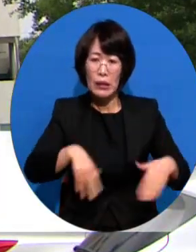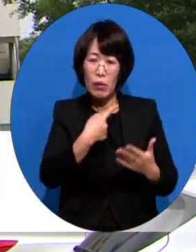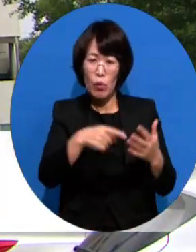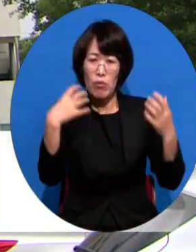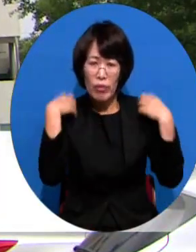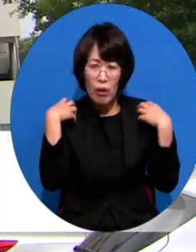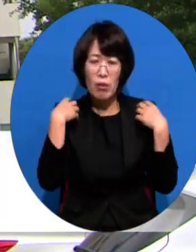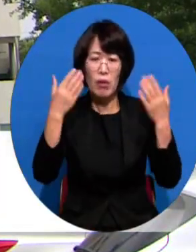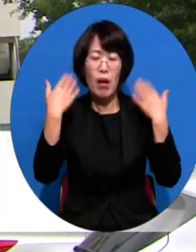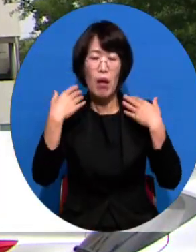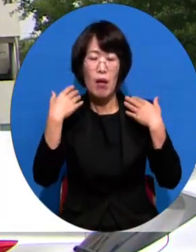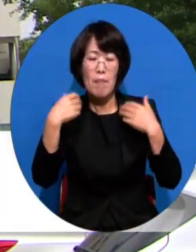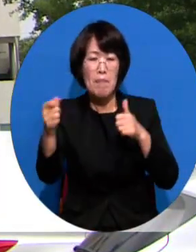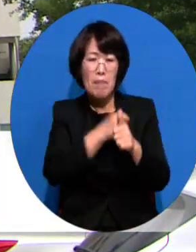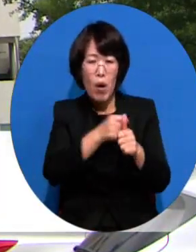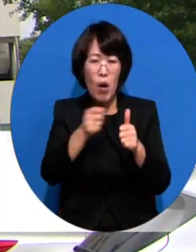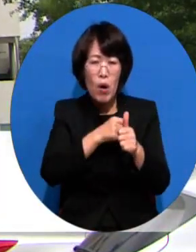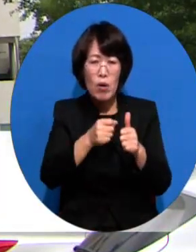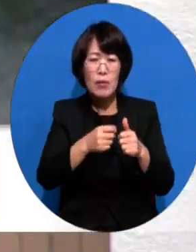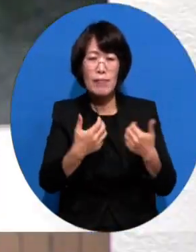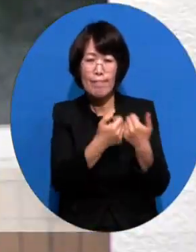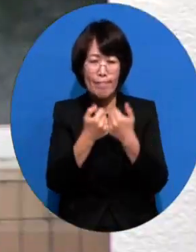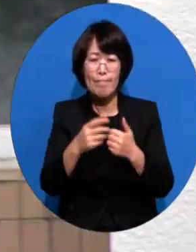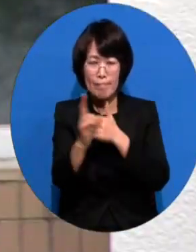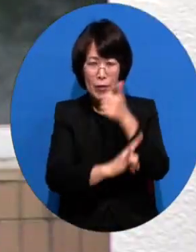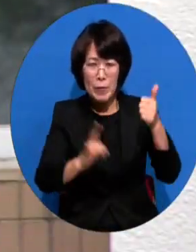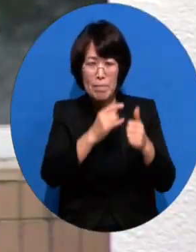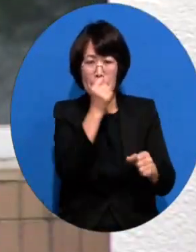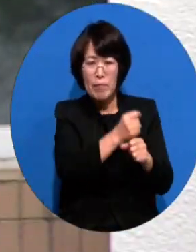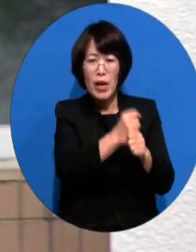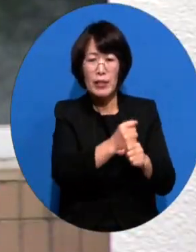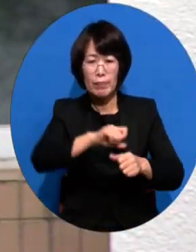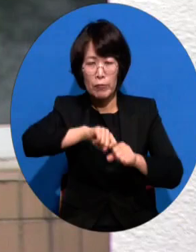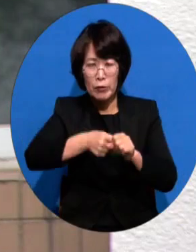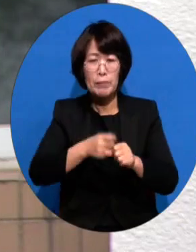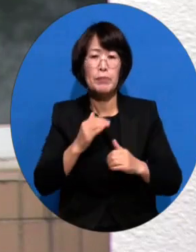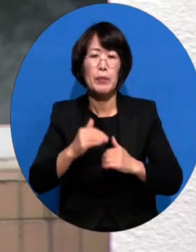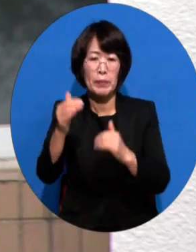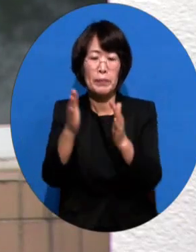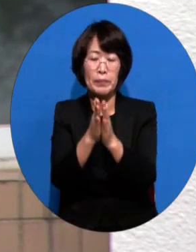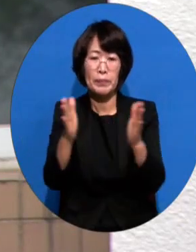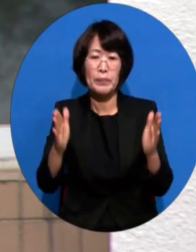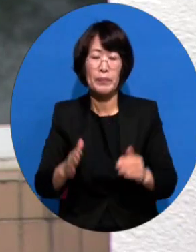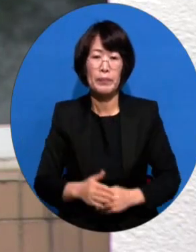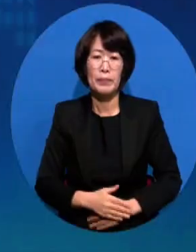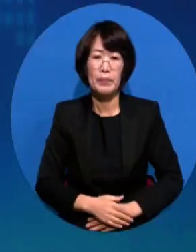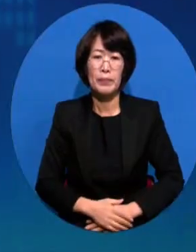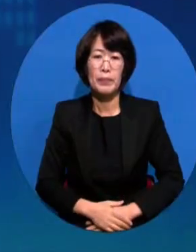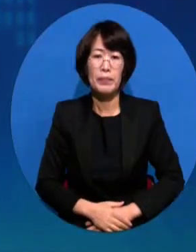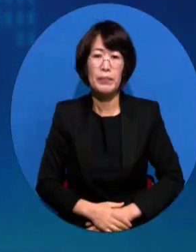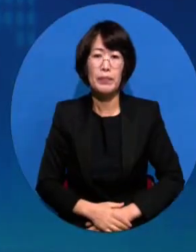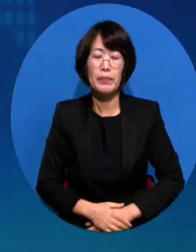전남교육청은 학교폭력심의위원회를 구성하고 징계 절차에 나섰습니다.